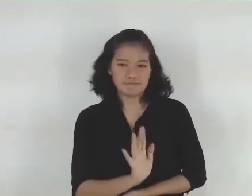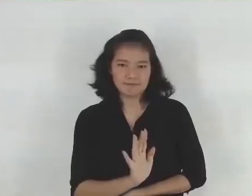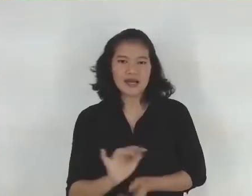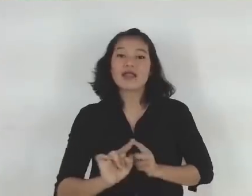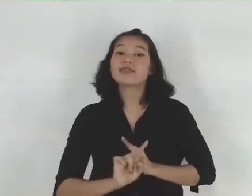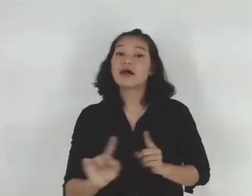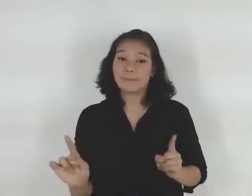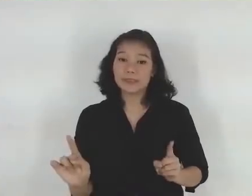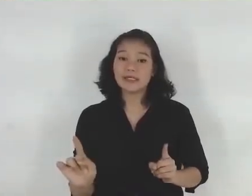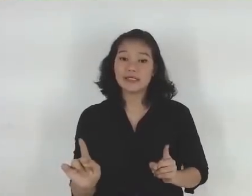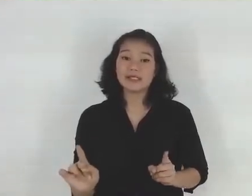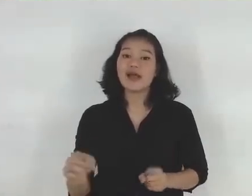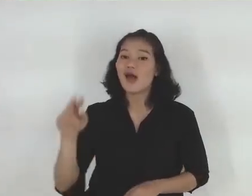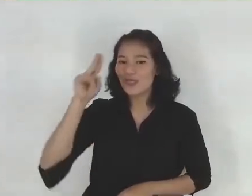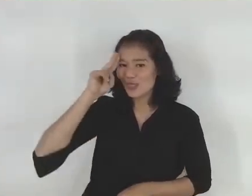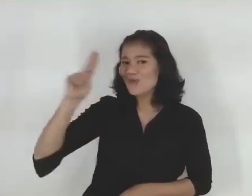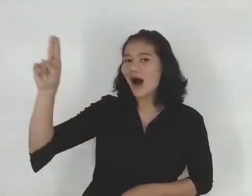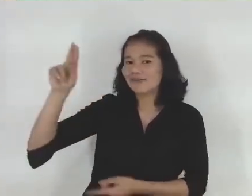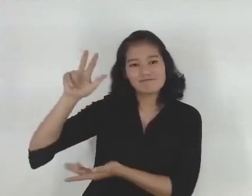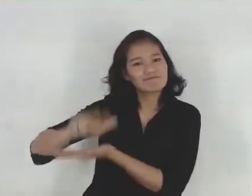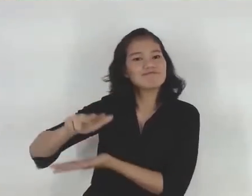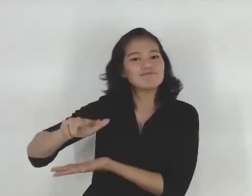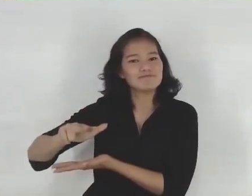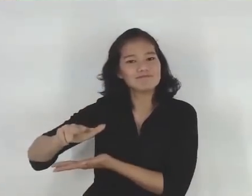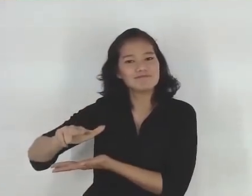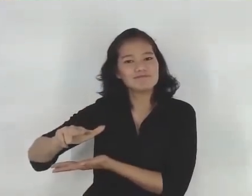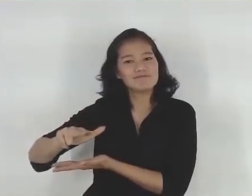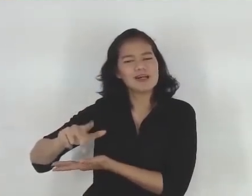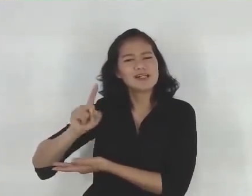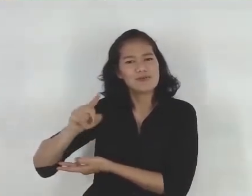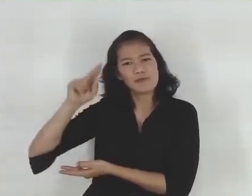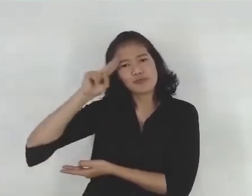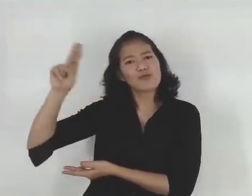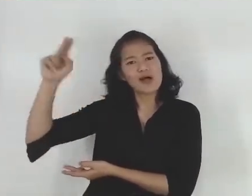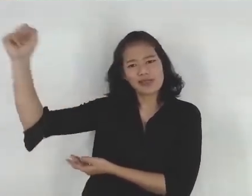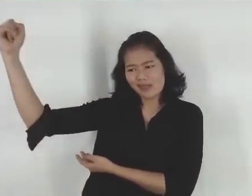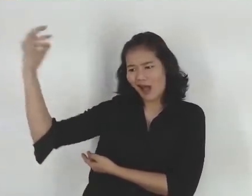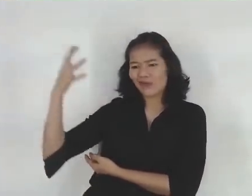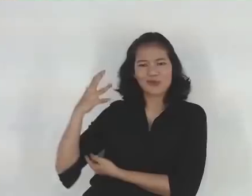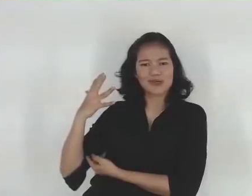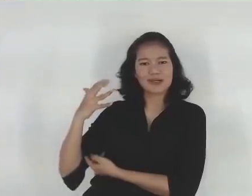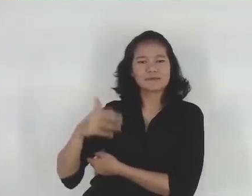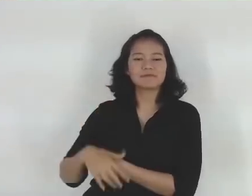melainkan oleh Tuhan sebagai anugerah-mu